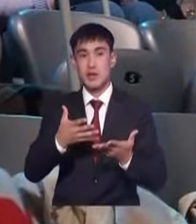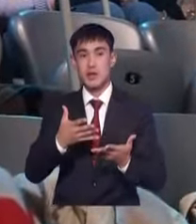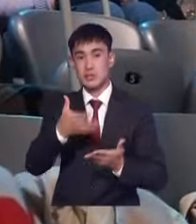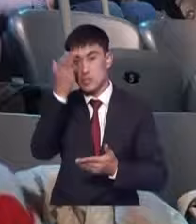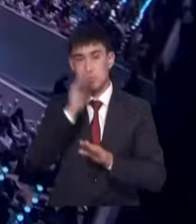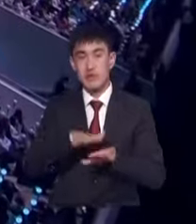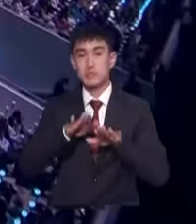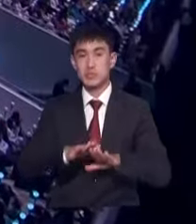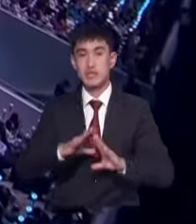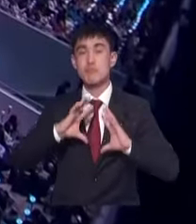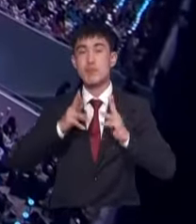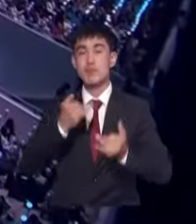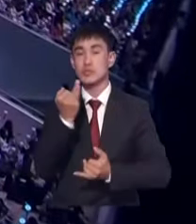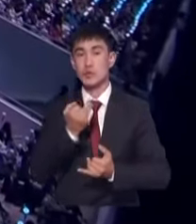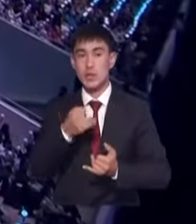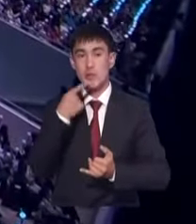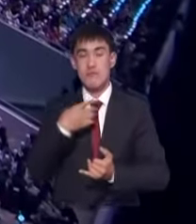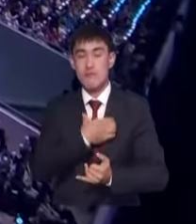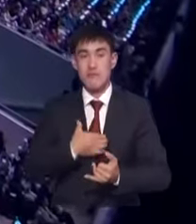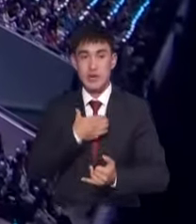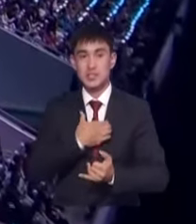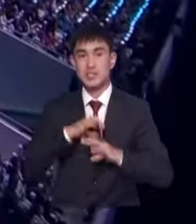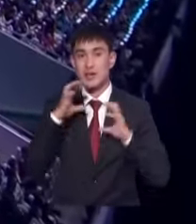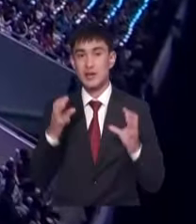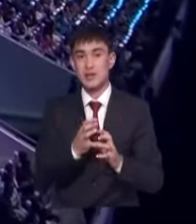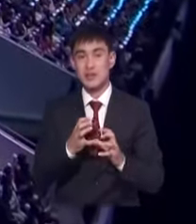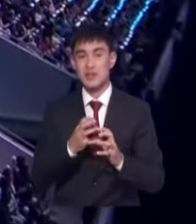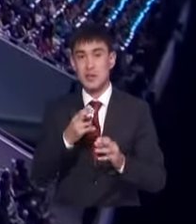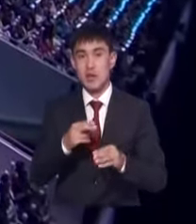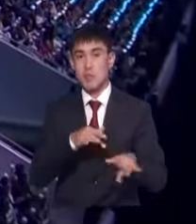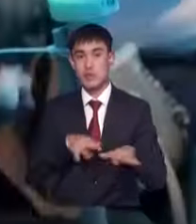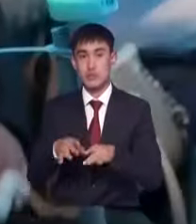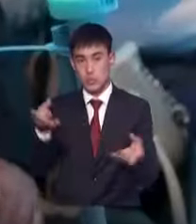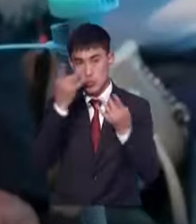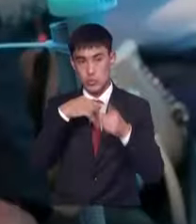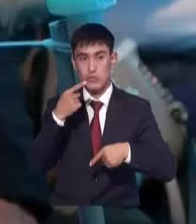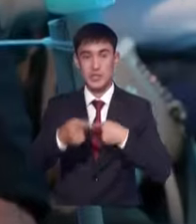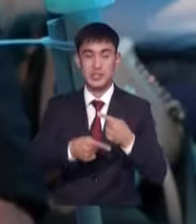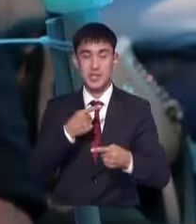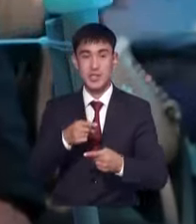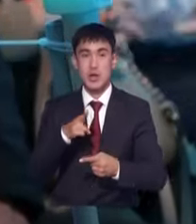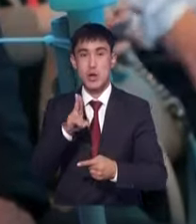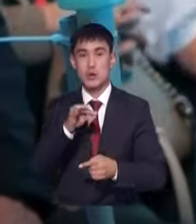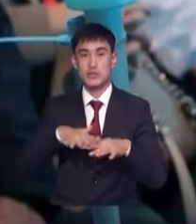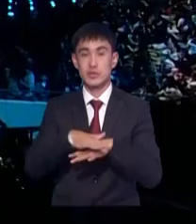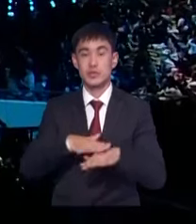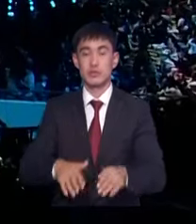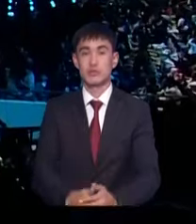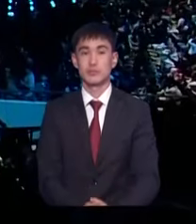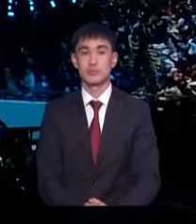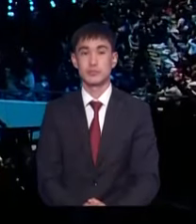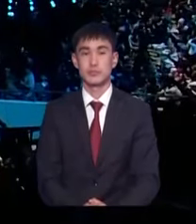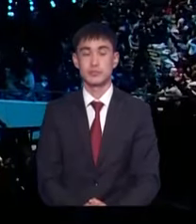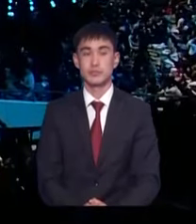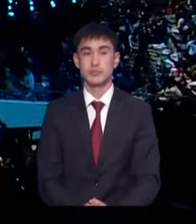неизгладимый след в мировой истории и подчеркнул важность сохранения и продвижения культурного наследия кочевых народов. Улы